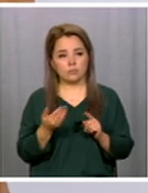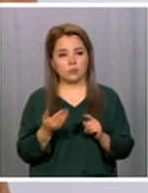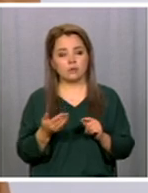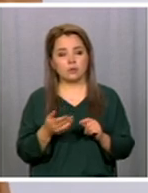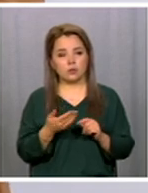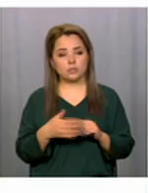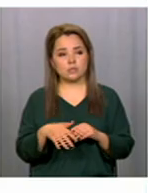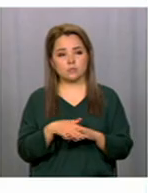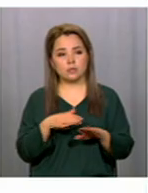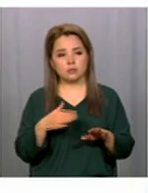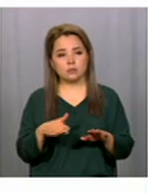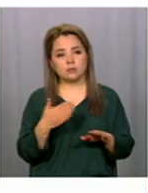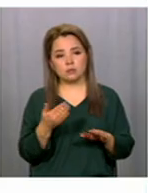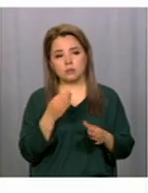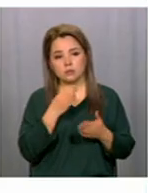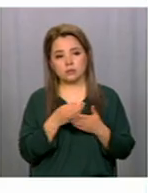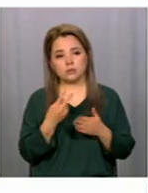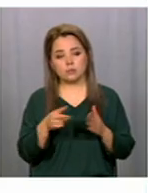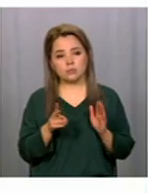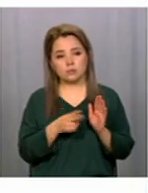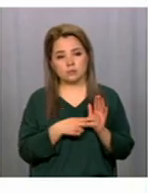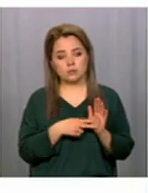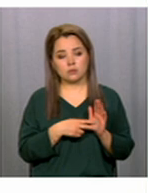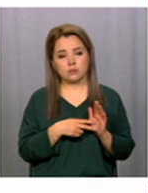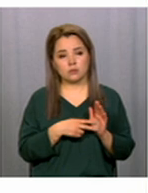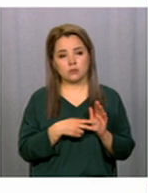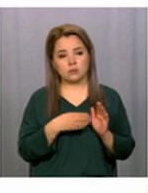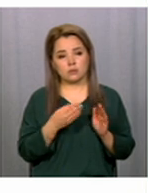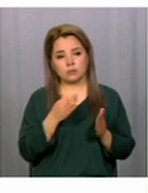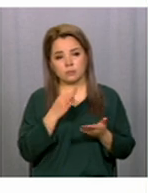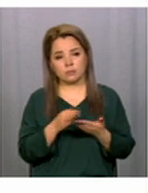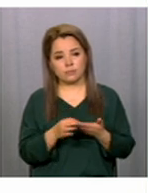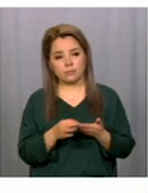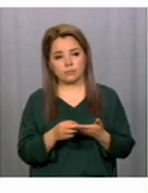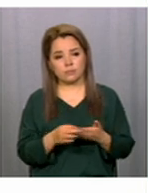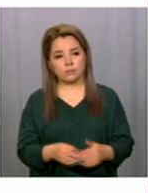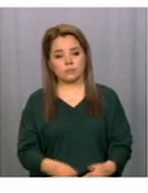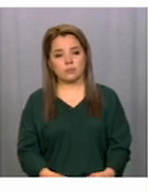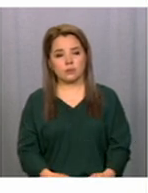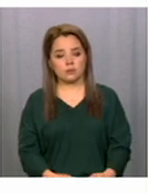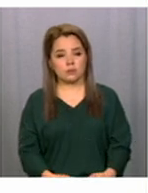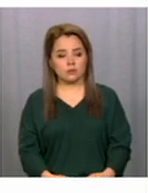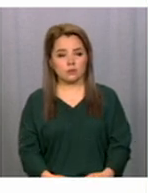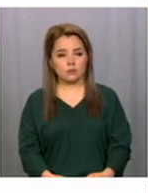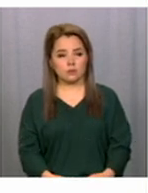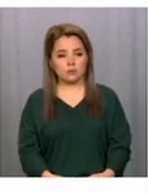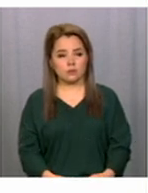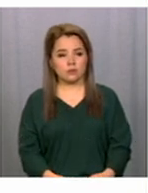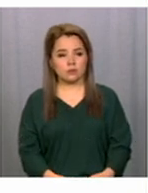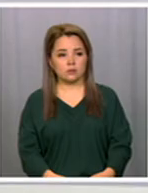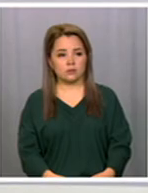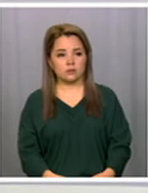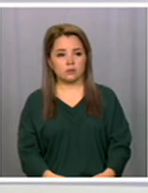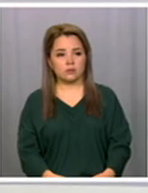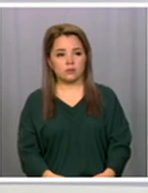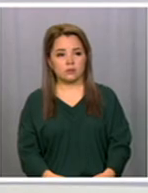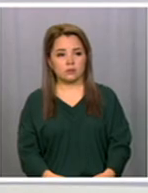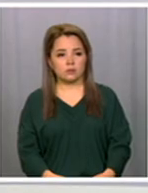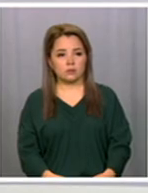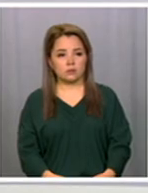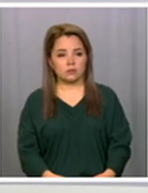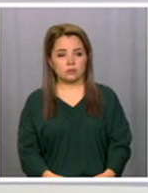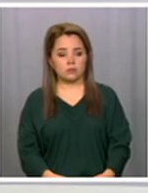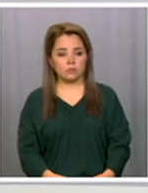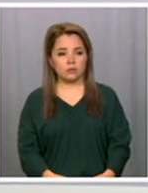азайтылған 27. Жауабы 6m бөлінген m куб азайтылған 27 болады. Келесі